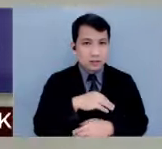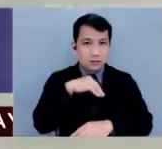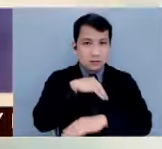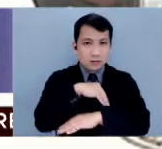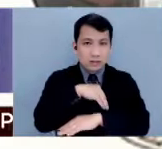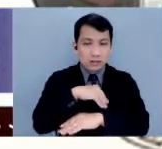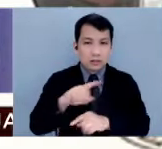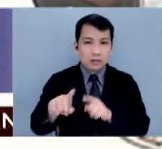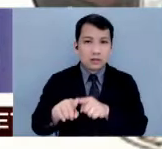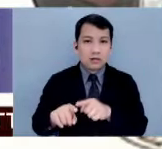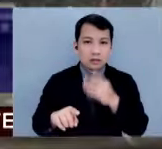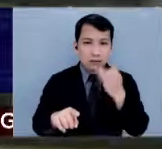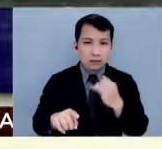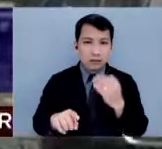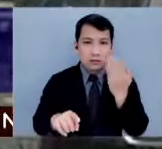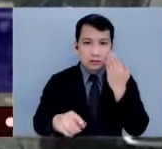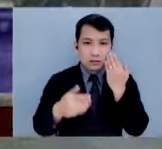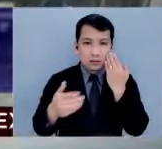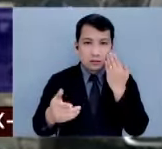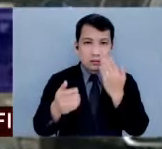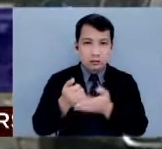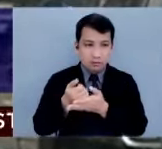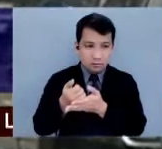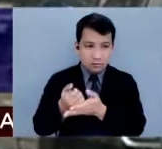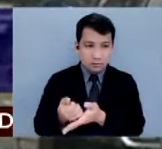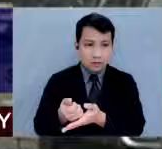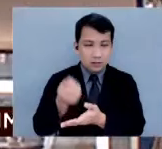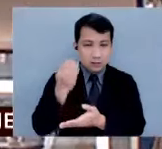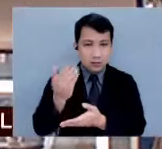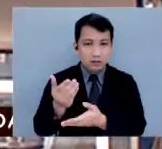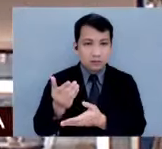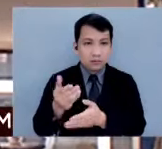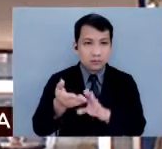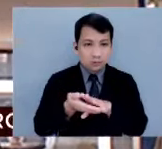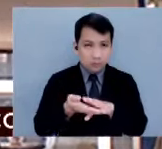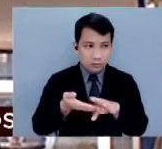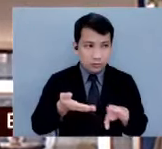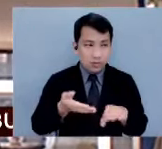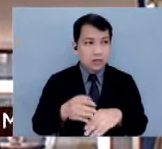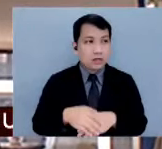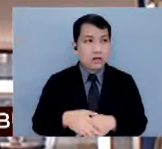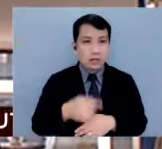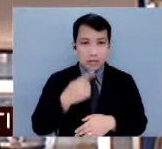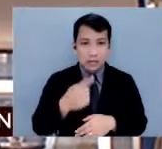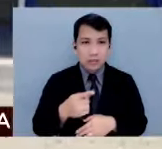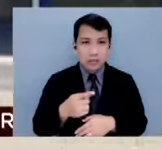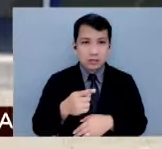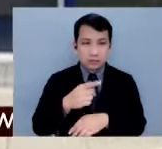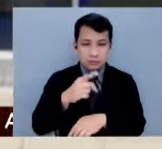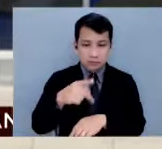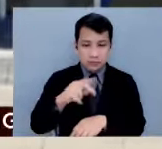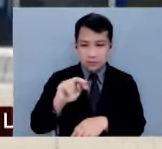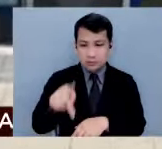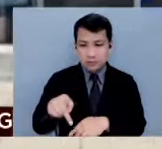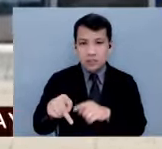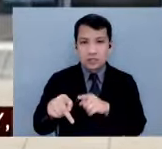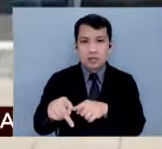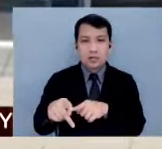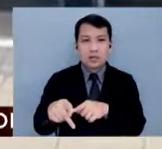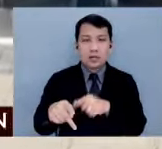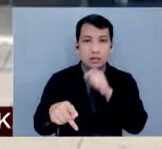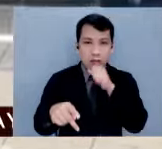at magkukunwaring tutulungan ng biktima sa pag-withdraw. Ayon sa Philippine National Police, mga senior citizen